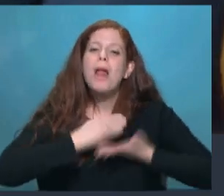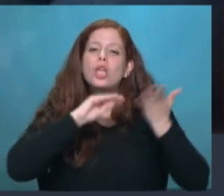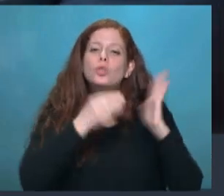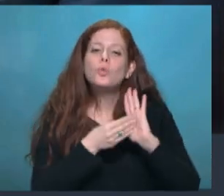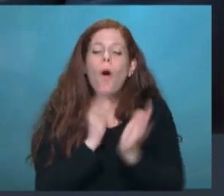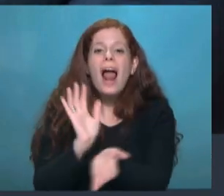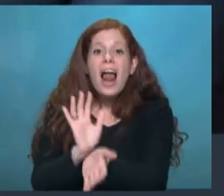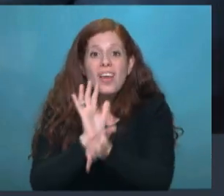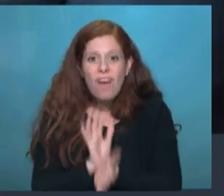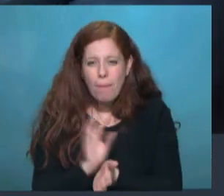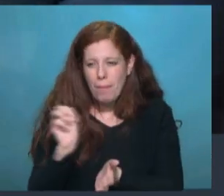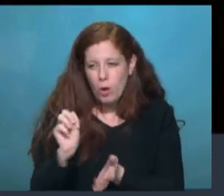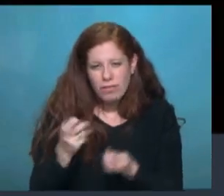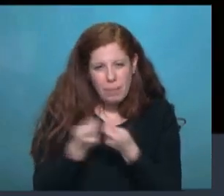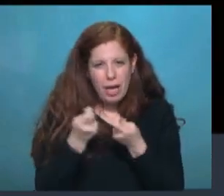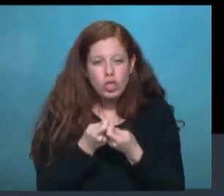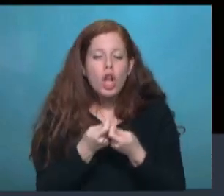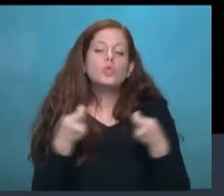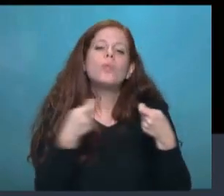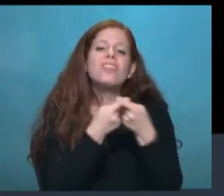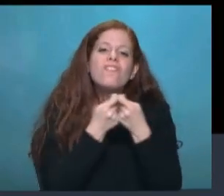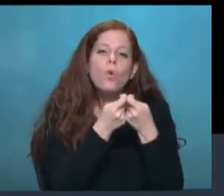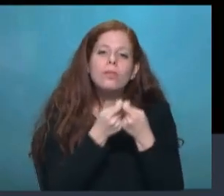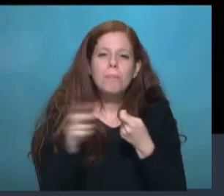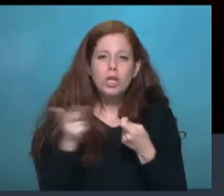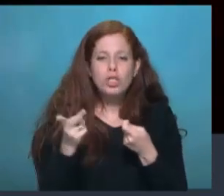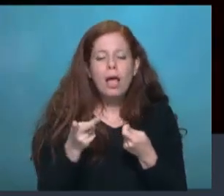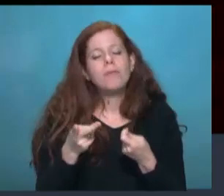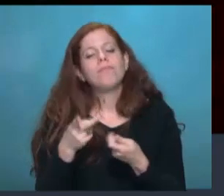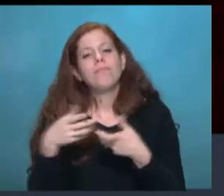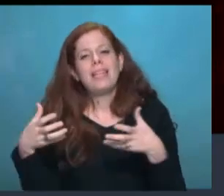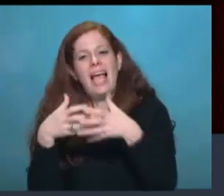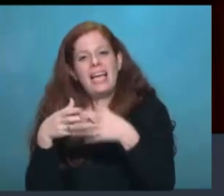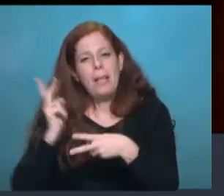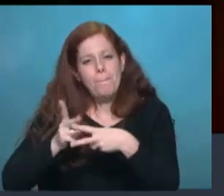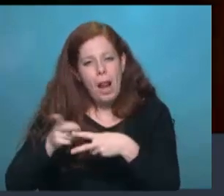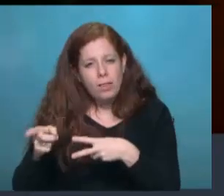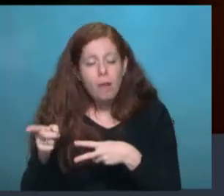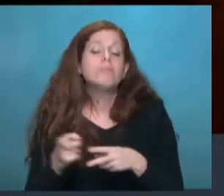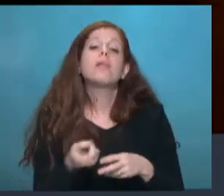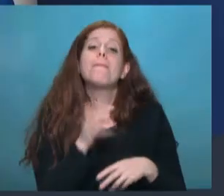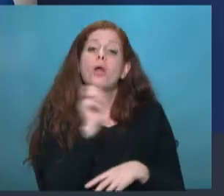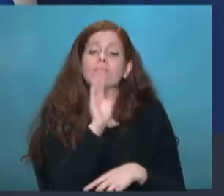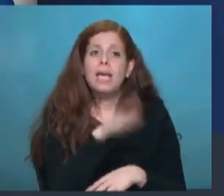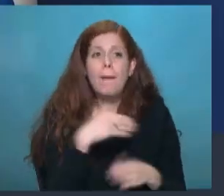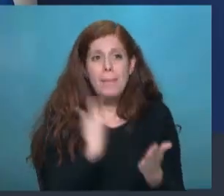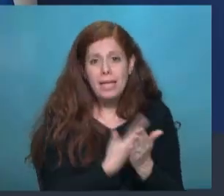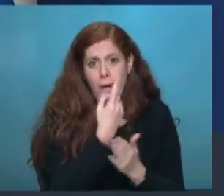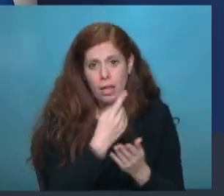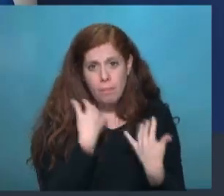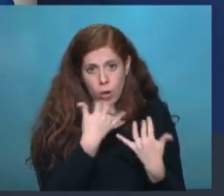ממיליקובסקי בקשר לשותפות בין השניים בתאגיד בתחום הפלדה. מיליקובסקי גם העיד באחת הפרשות. בשנים